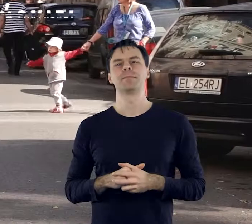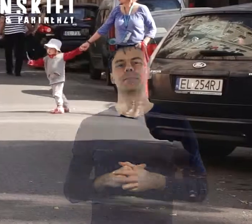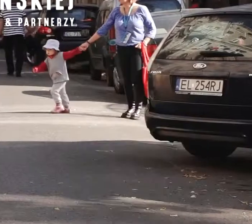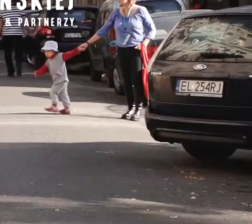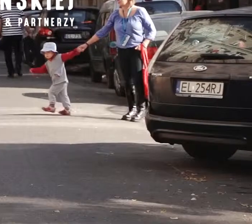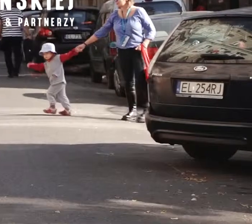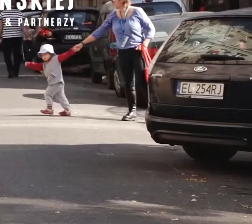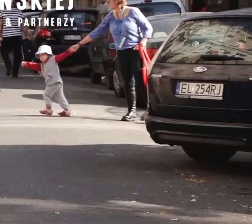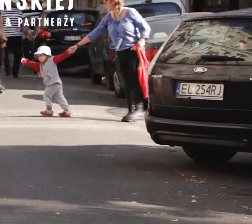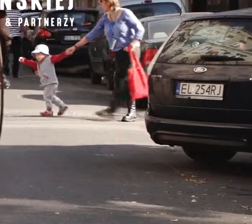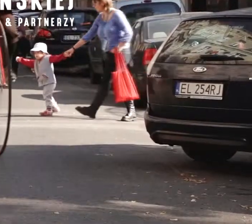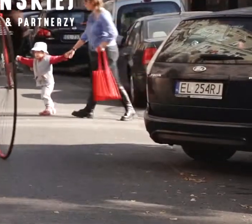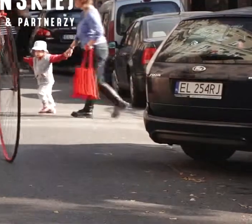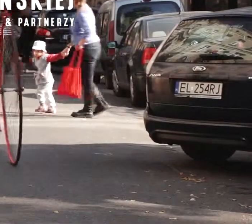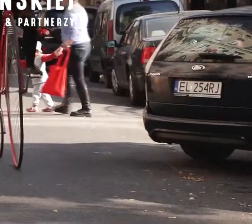miejsca.